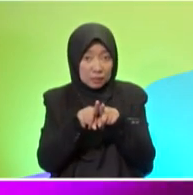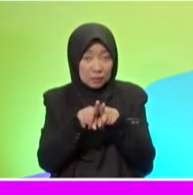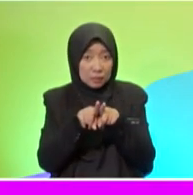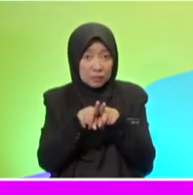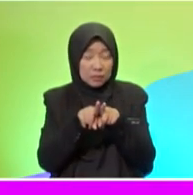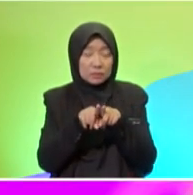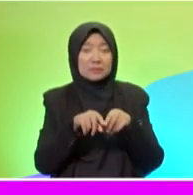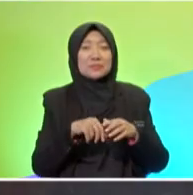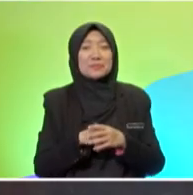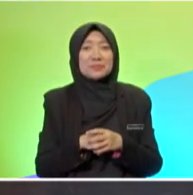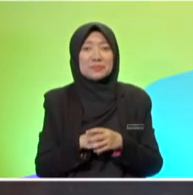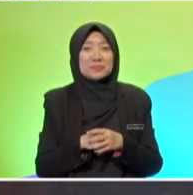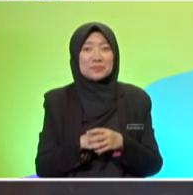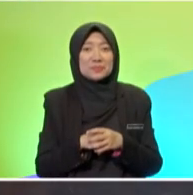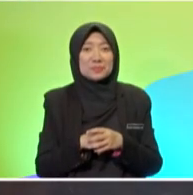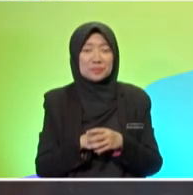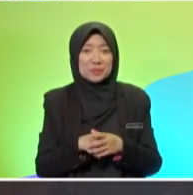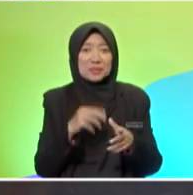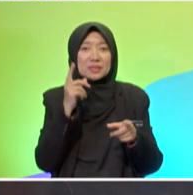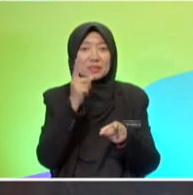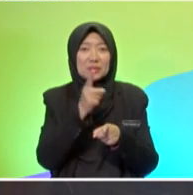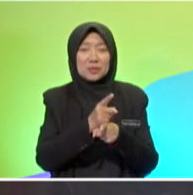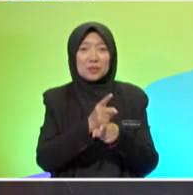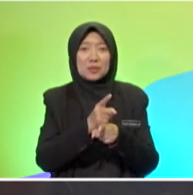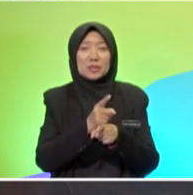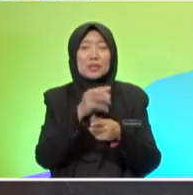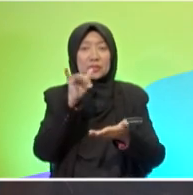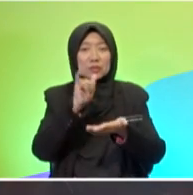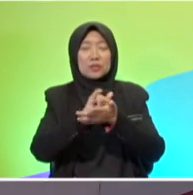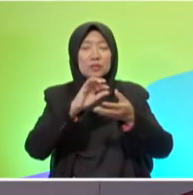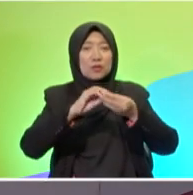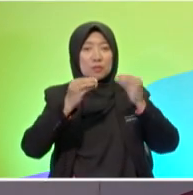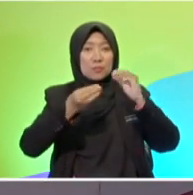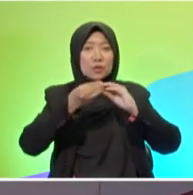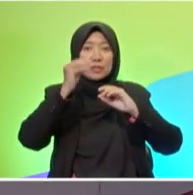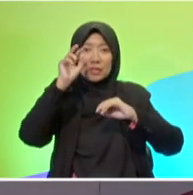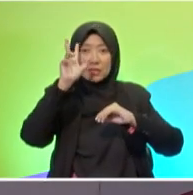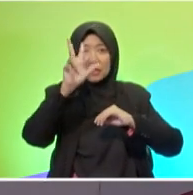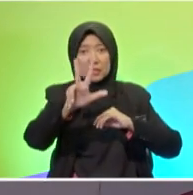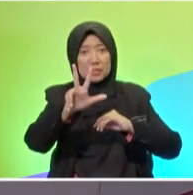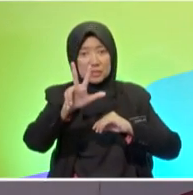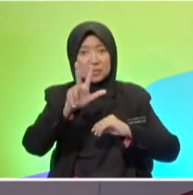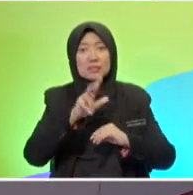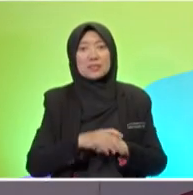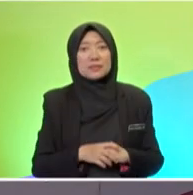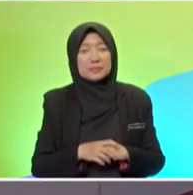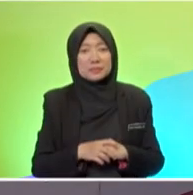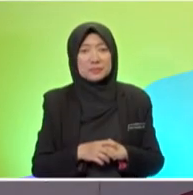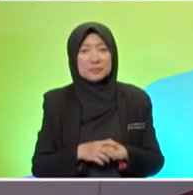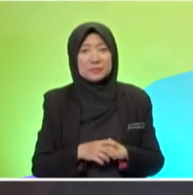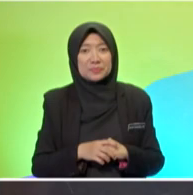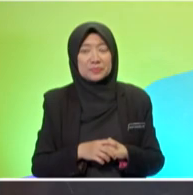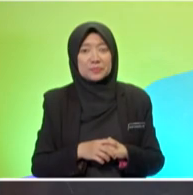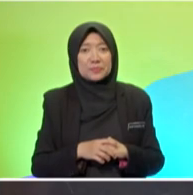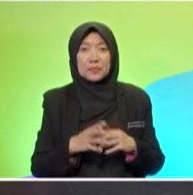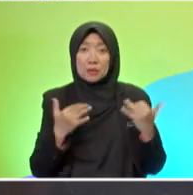Sama kan? Okey, betul. Nombor tiga. Okey, tahniah. Nombor tiga. Okey, kita